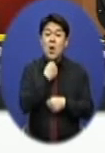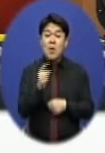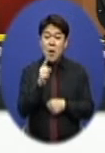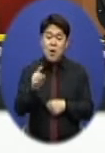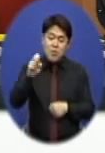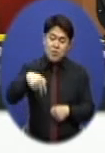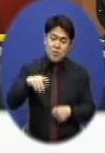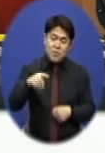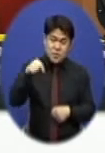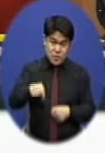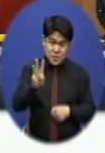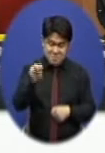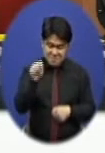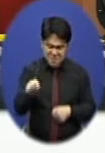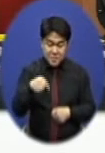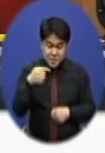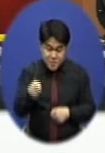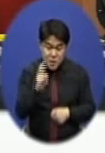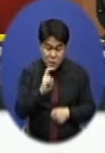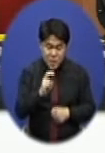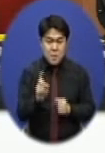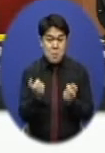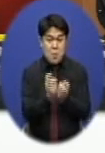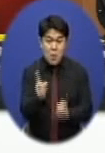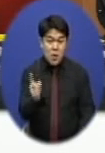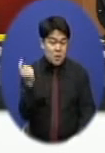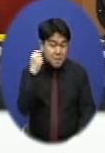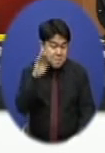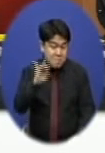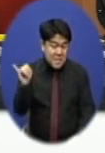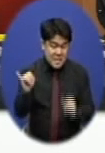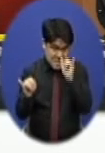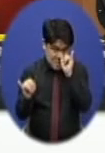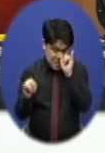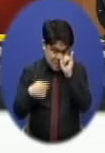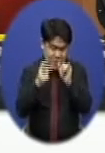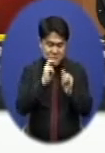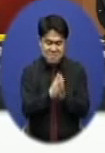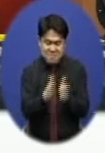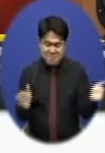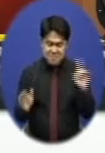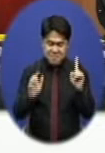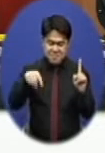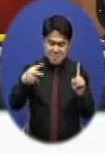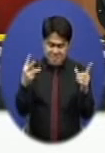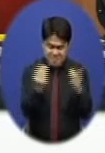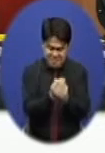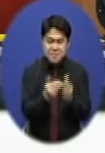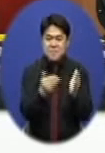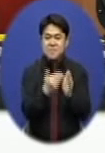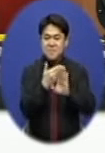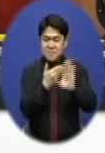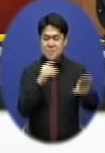참여로 참여해 주시면 되는데요. 삐 소리가 나면 노래 1절까지 부르시고요. 우물정자를 누르고